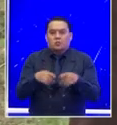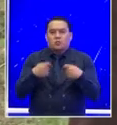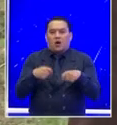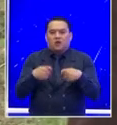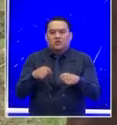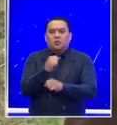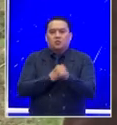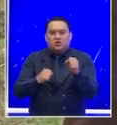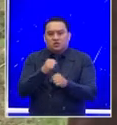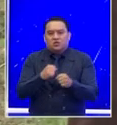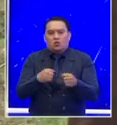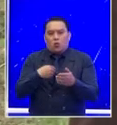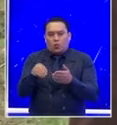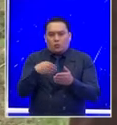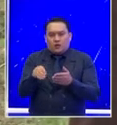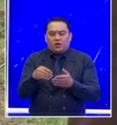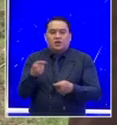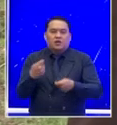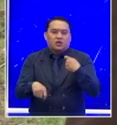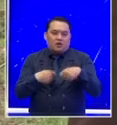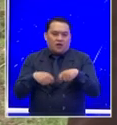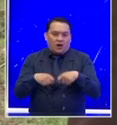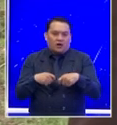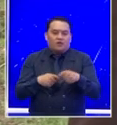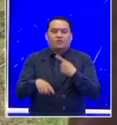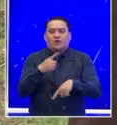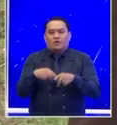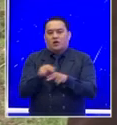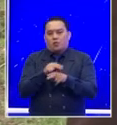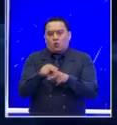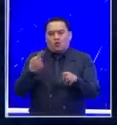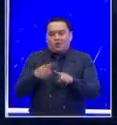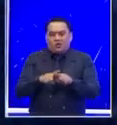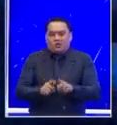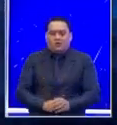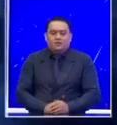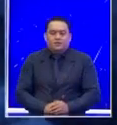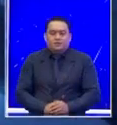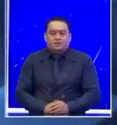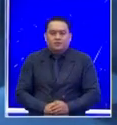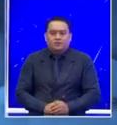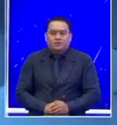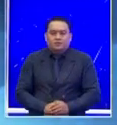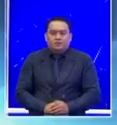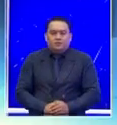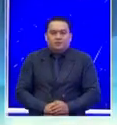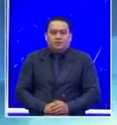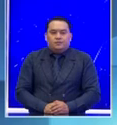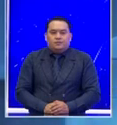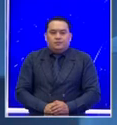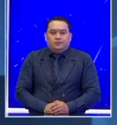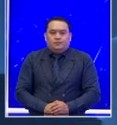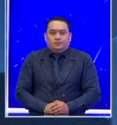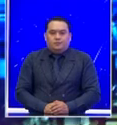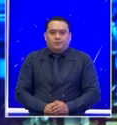продажи запчастей, взять необходимый товар, вернуться и произвести ремонт техники. Дамир Анитов, Аблай Каттыкбай, телеканал